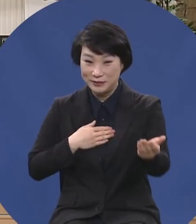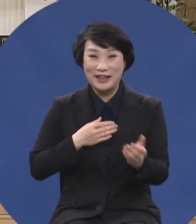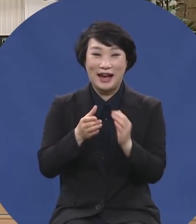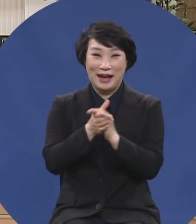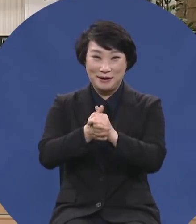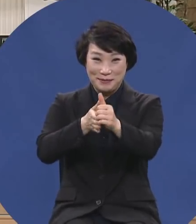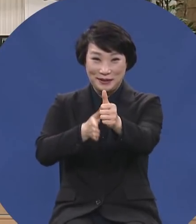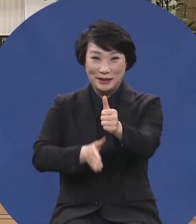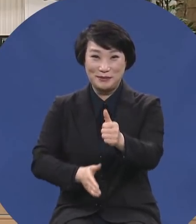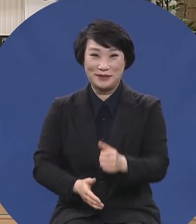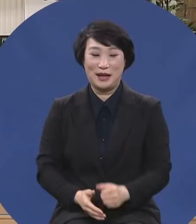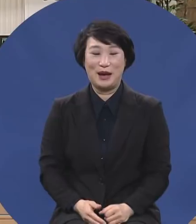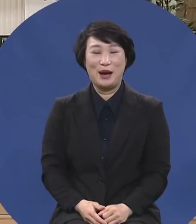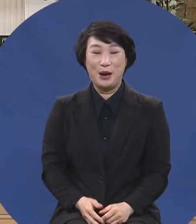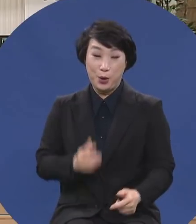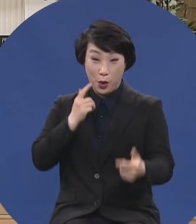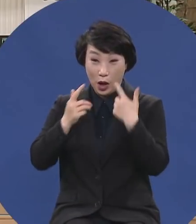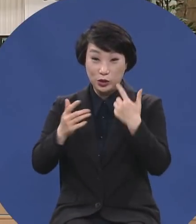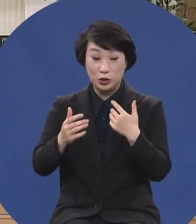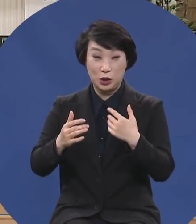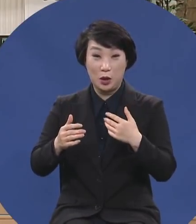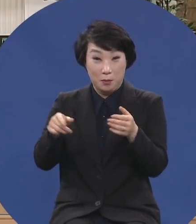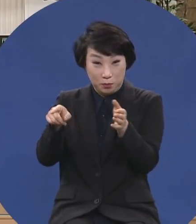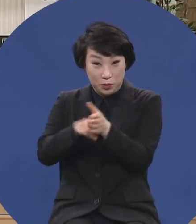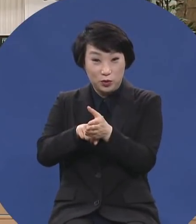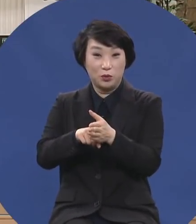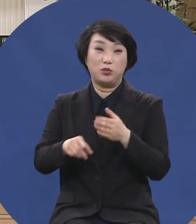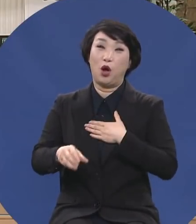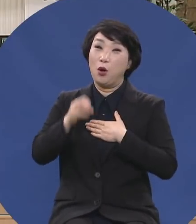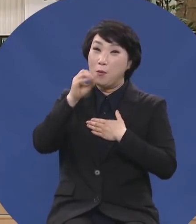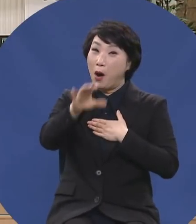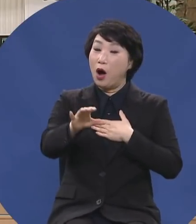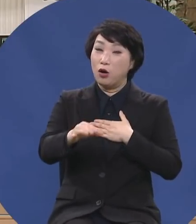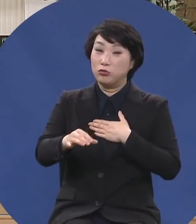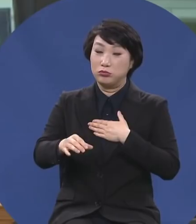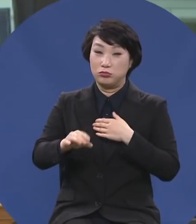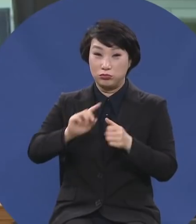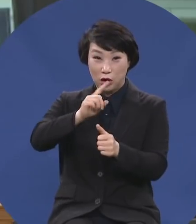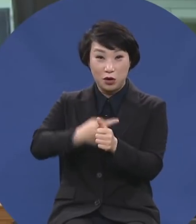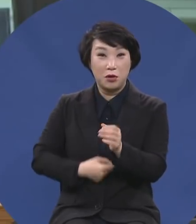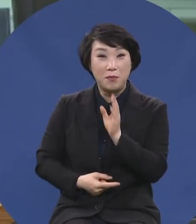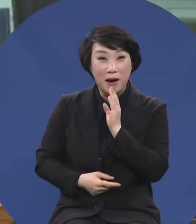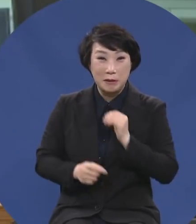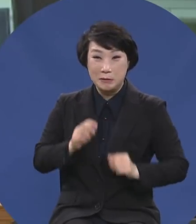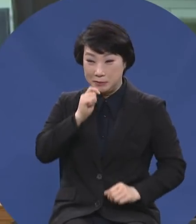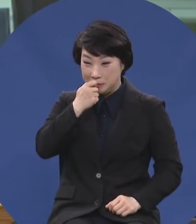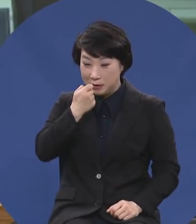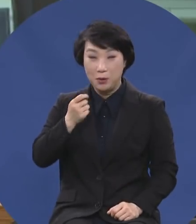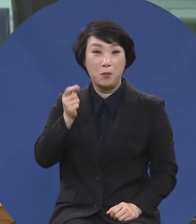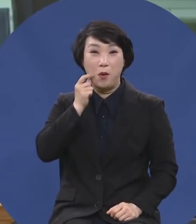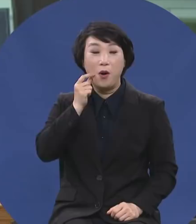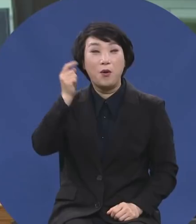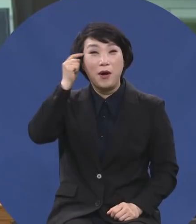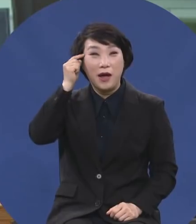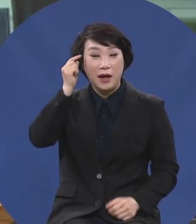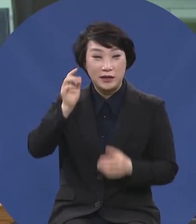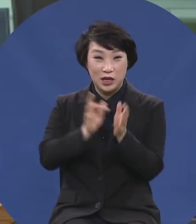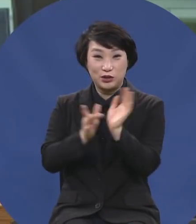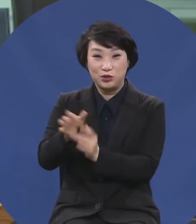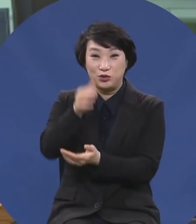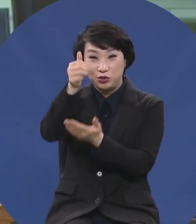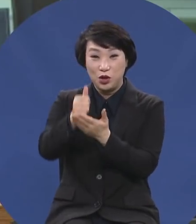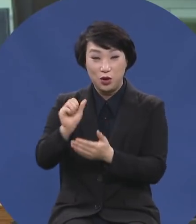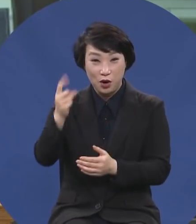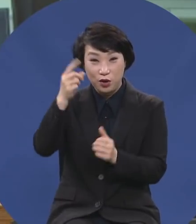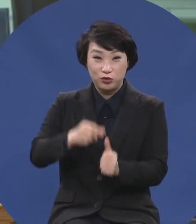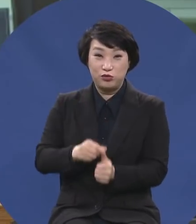합시다. 너무 확신에 차 있기 때문에 말하지 않을 수 없는 것이 바로 그리스도로 구원받고